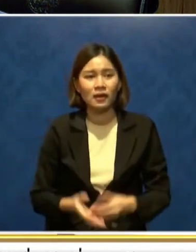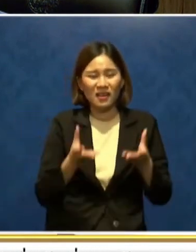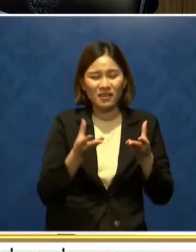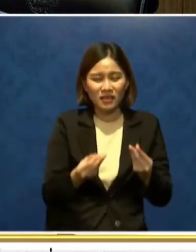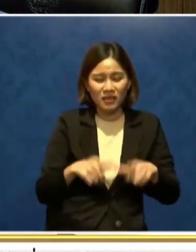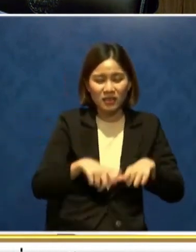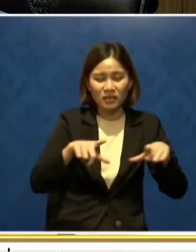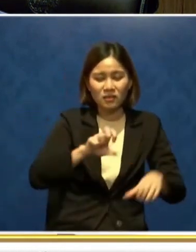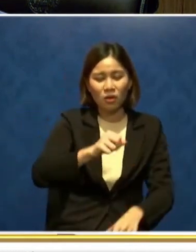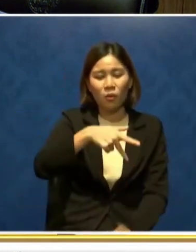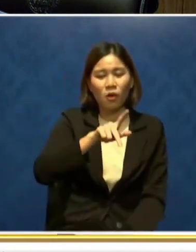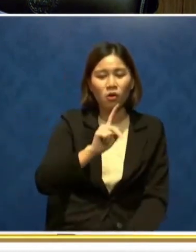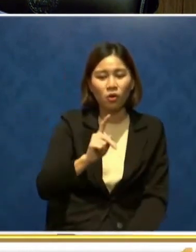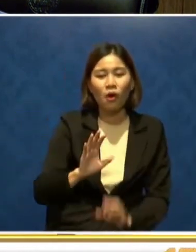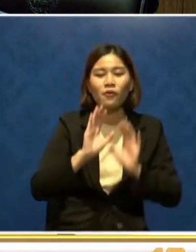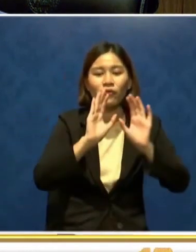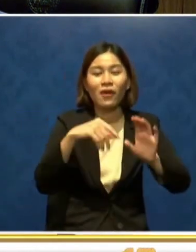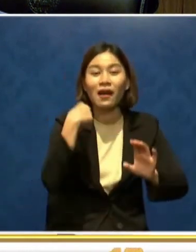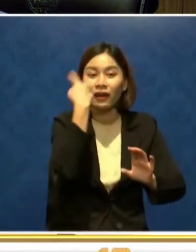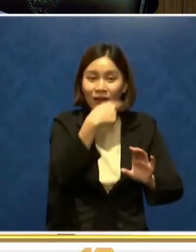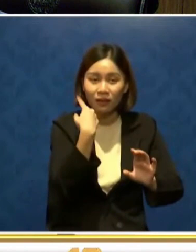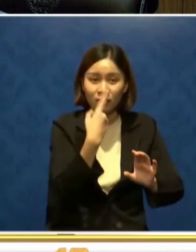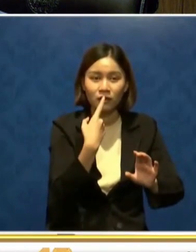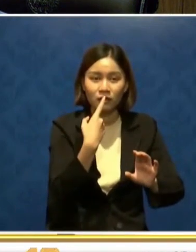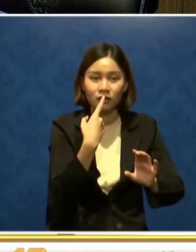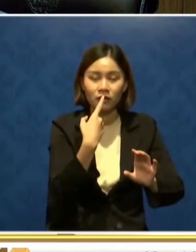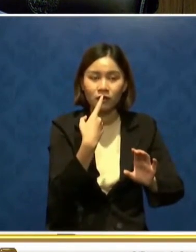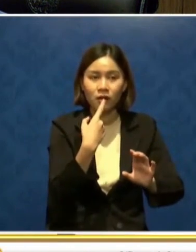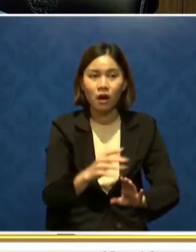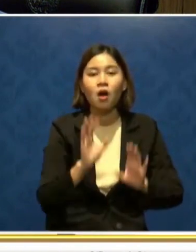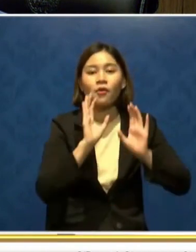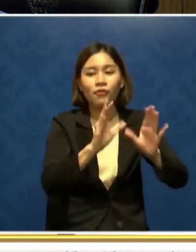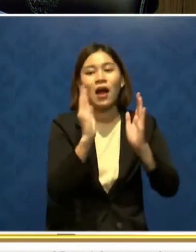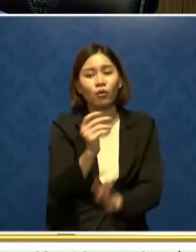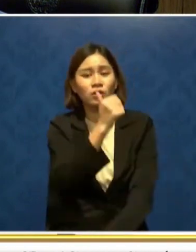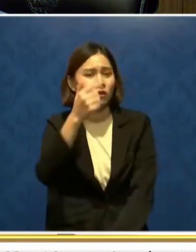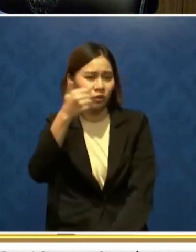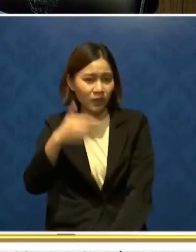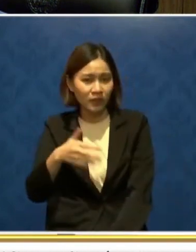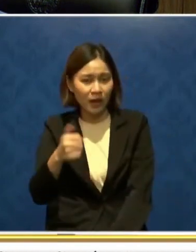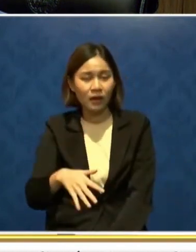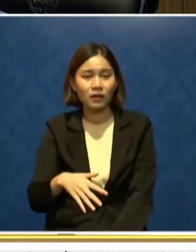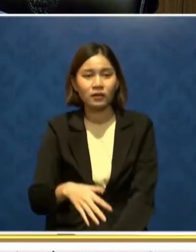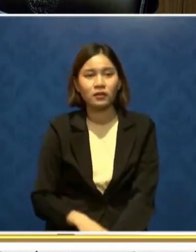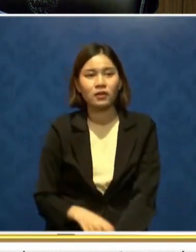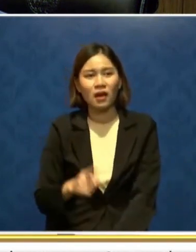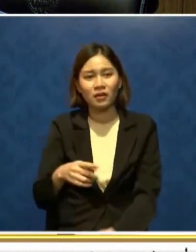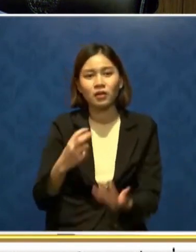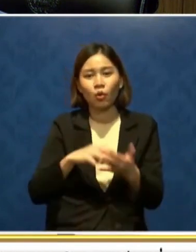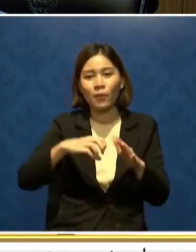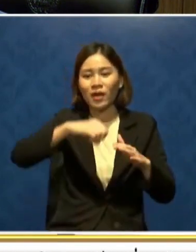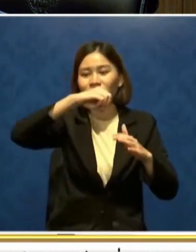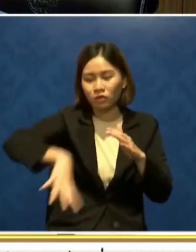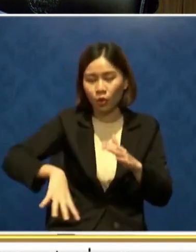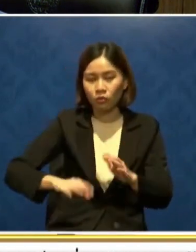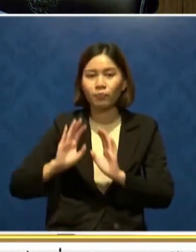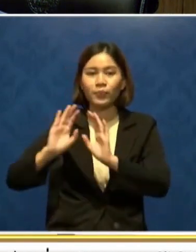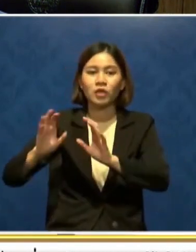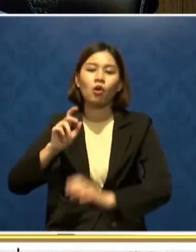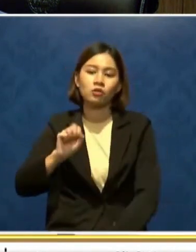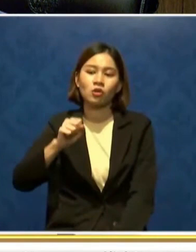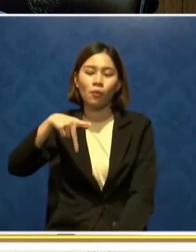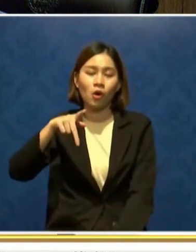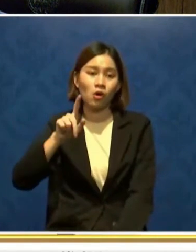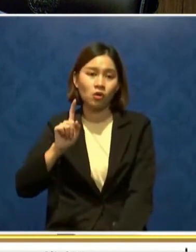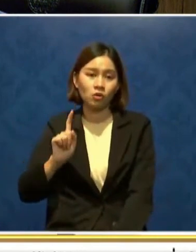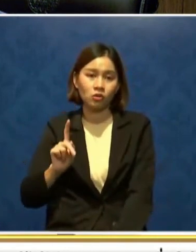ดินสปกไปฝากบุคคลใดไว้พอไปฝากบุคคลอื่นก็ไม่ได้เพราะงั้นแล้วก็ต้องตกกลับเป็นที่หลวงเป็นที่สปกเหมือน